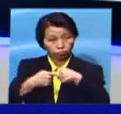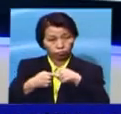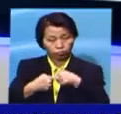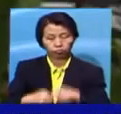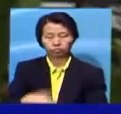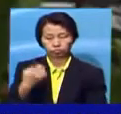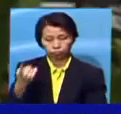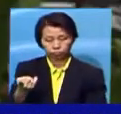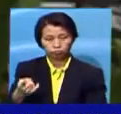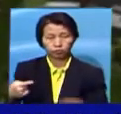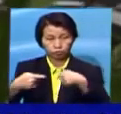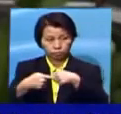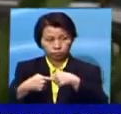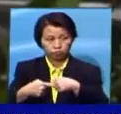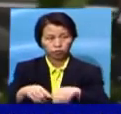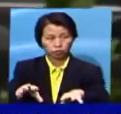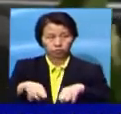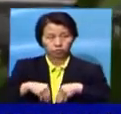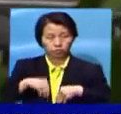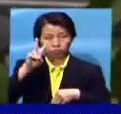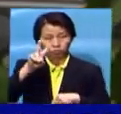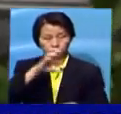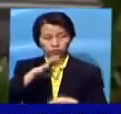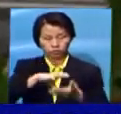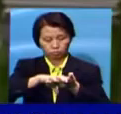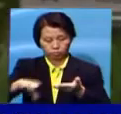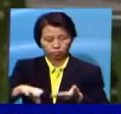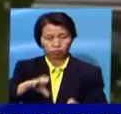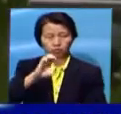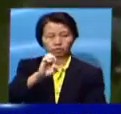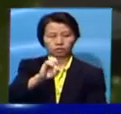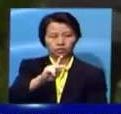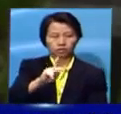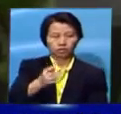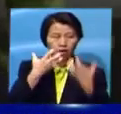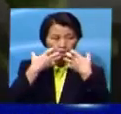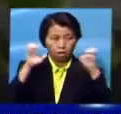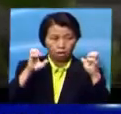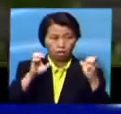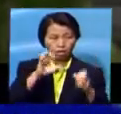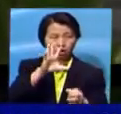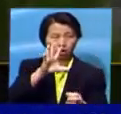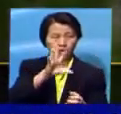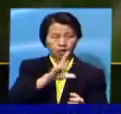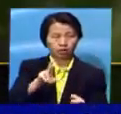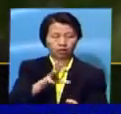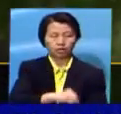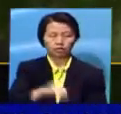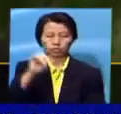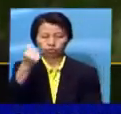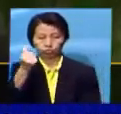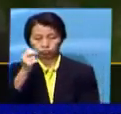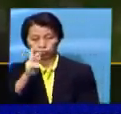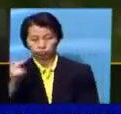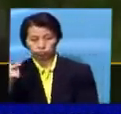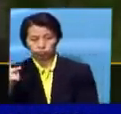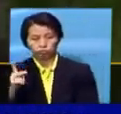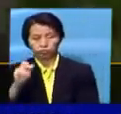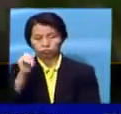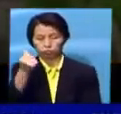Vet a menerima dua keping cek Maybank Islamic bernilai rm5,000 dan rm10,000 pada 1 ogos